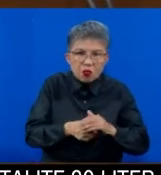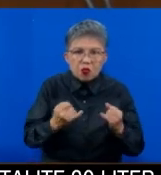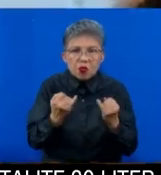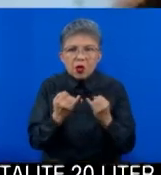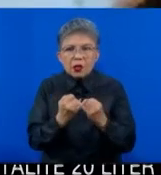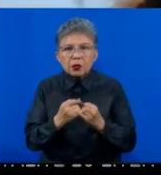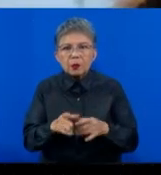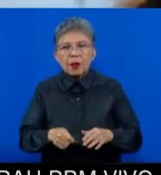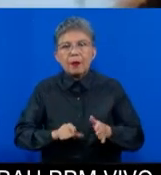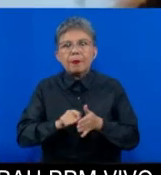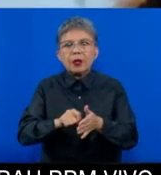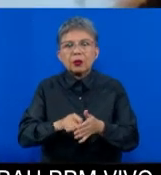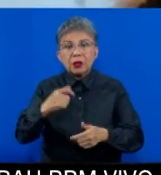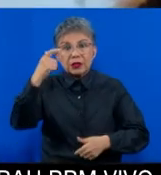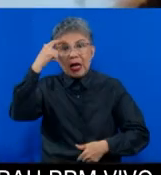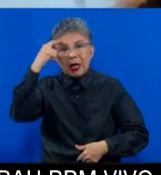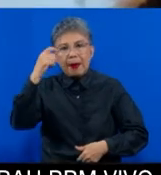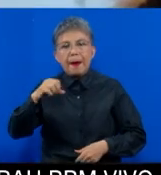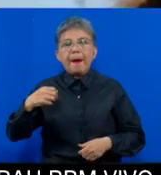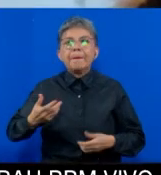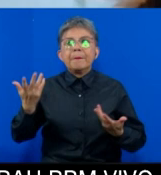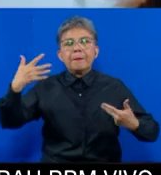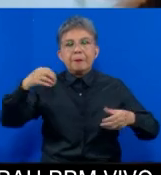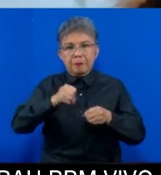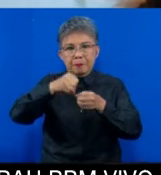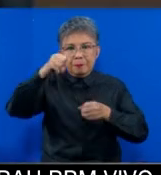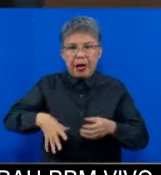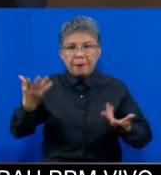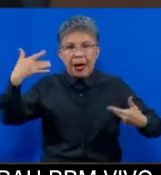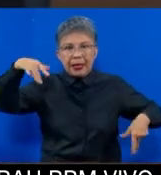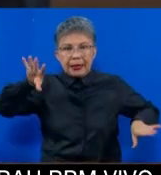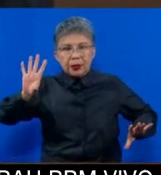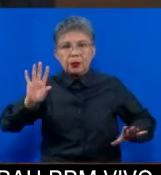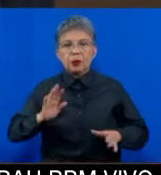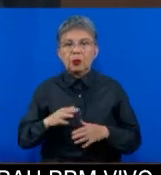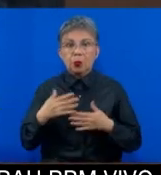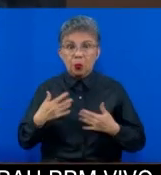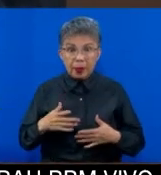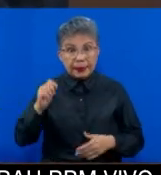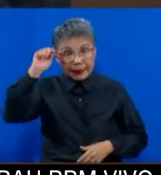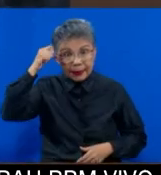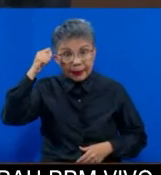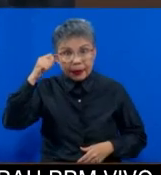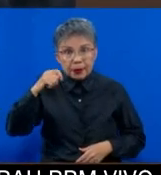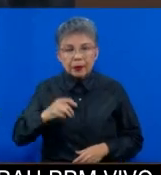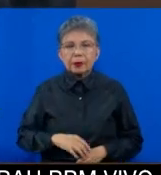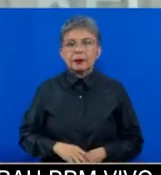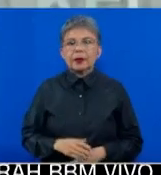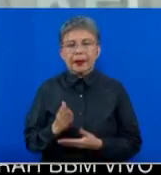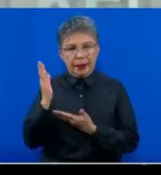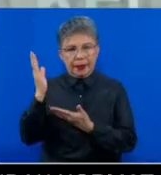dirinya diduga membantu tersangka kasus Bank Bali senilai 904 miliar rupiah Joko Chandra lolos dari putusan